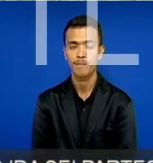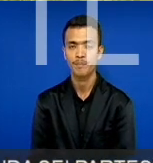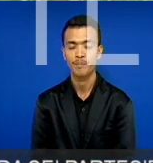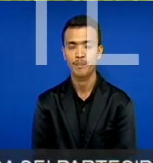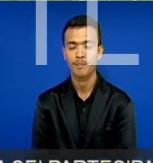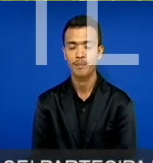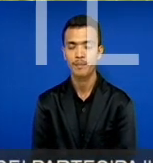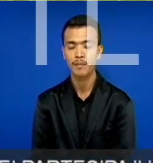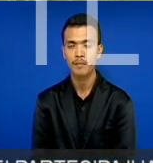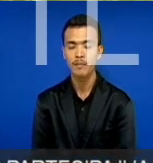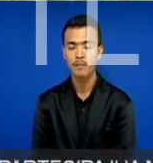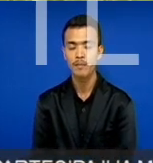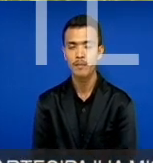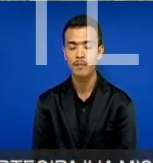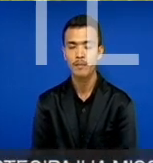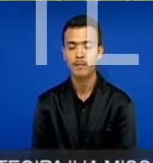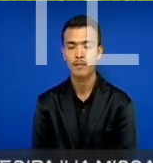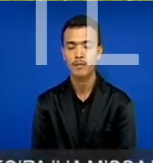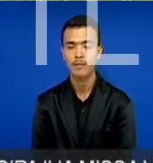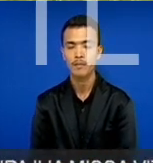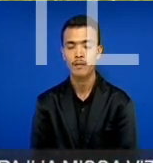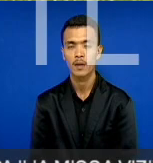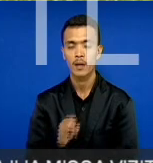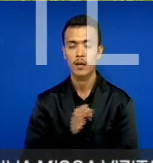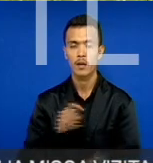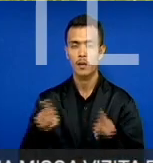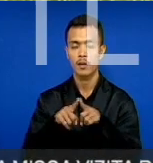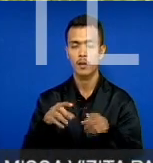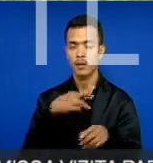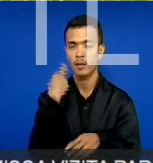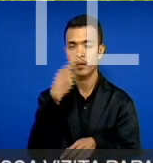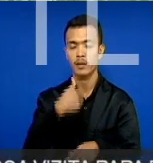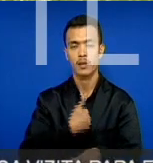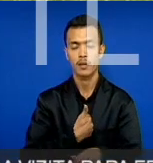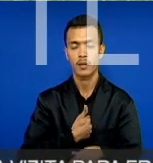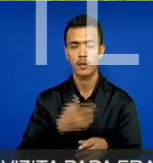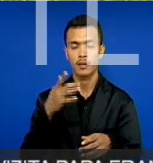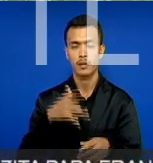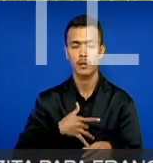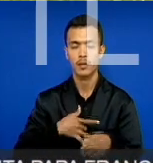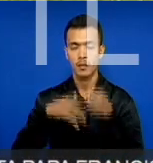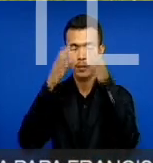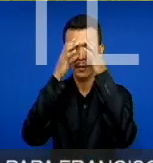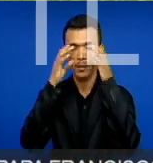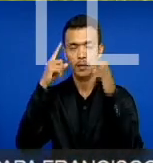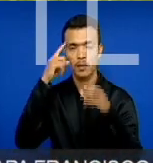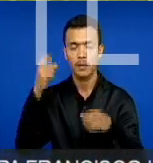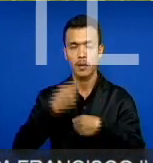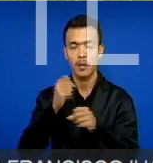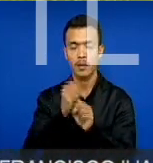funesan neska he tonon le me. Almudar natanai senti trisi tebes tamtudan teh lain natar lakon osan